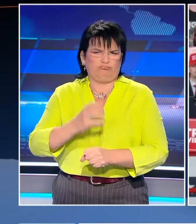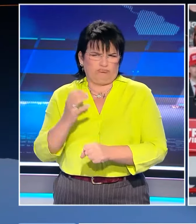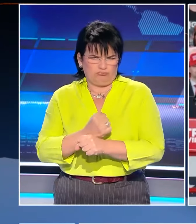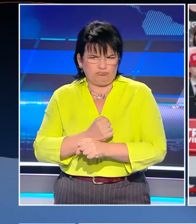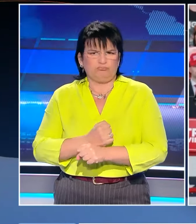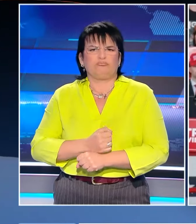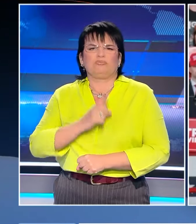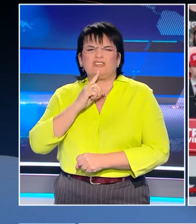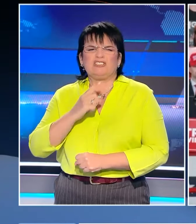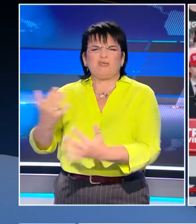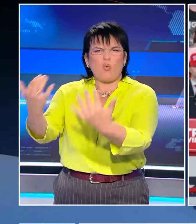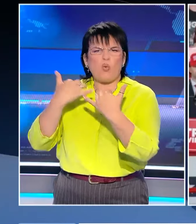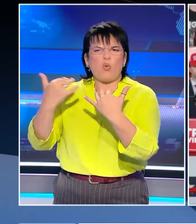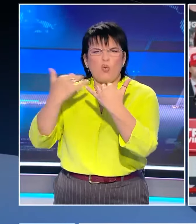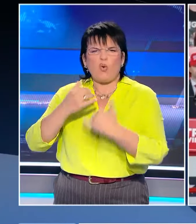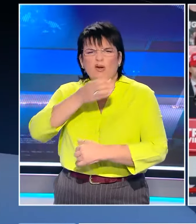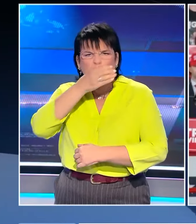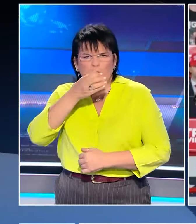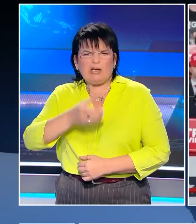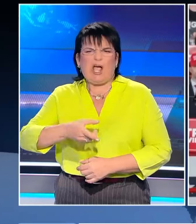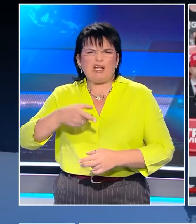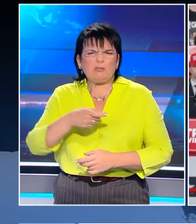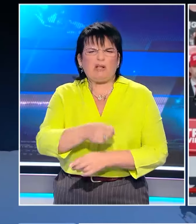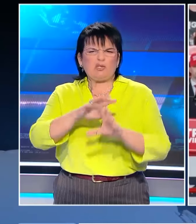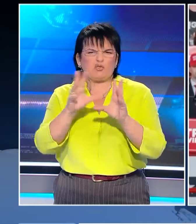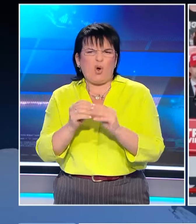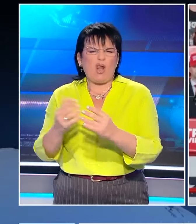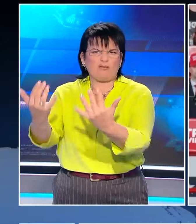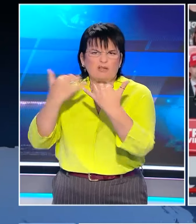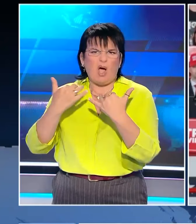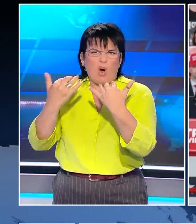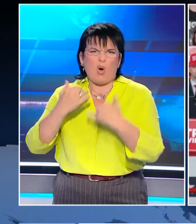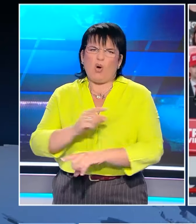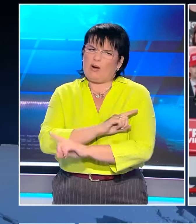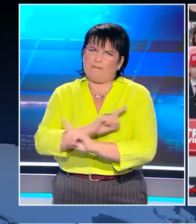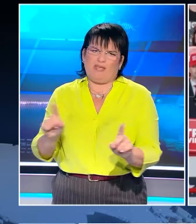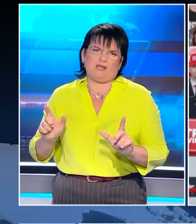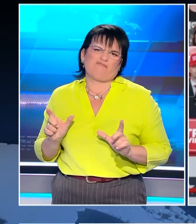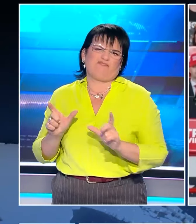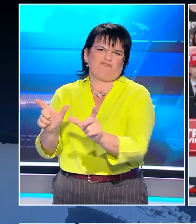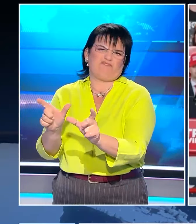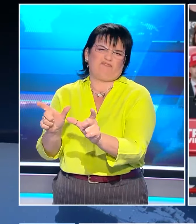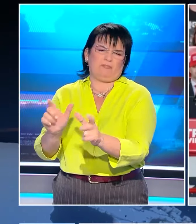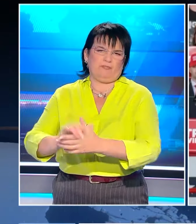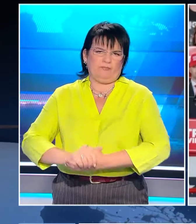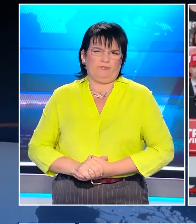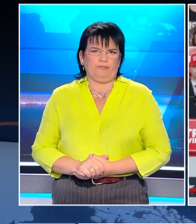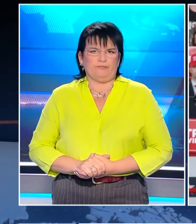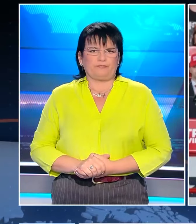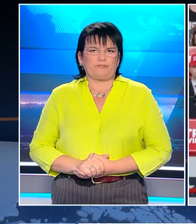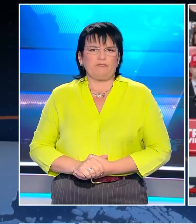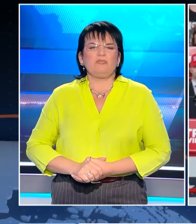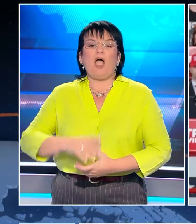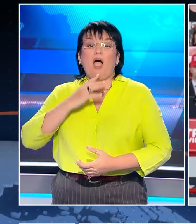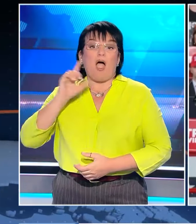don't stop this onslaught of criminals and drugs coming into our country, I'm going